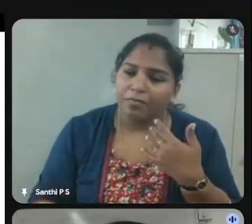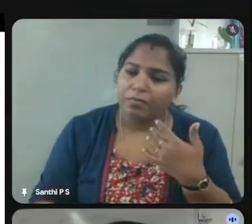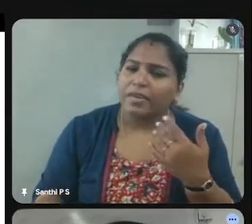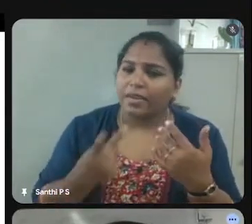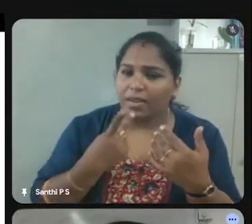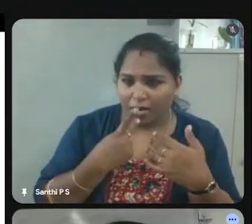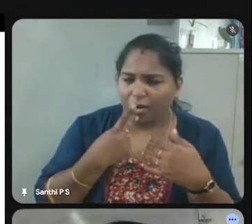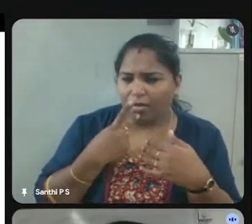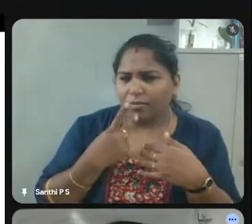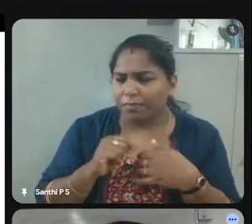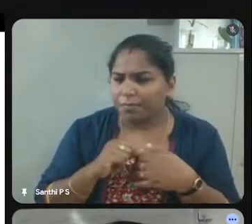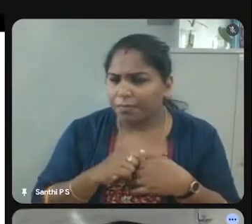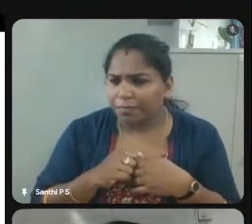പോകുന്നു.